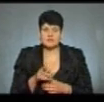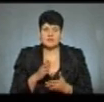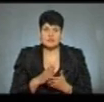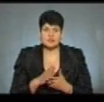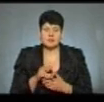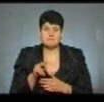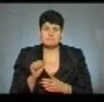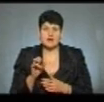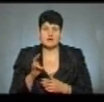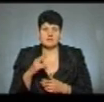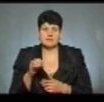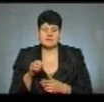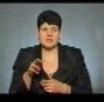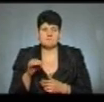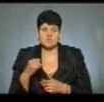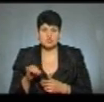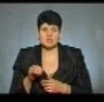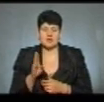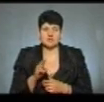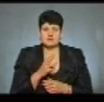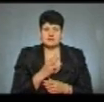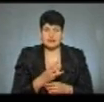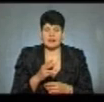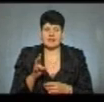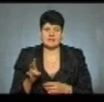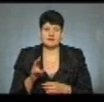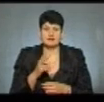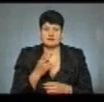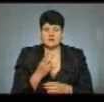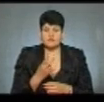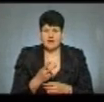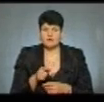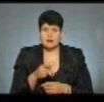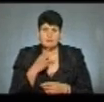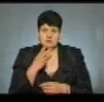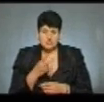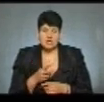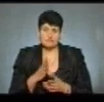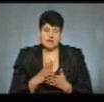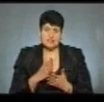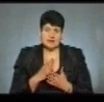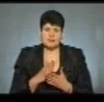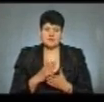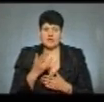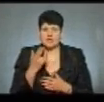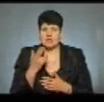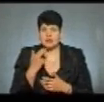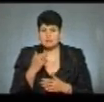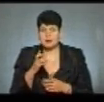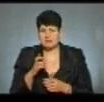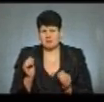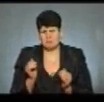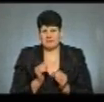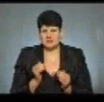як пандемічний, так і H3N2. Тобто ті, які передбачалися, такі вони і циркулюють грипи. А грип Б в меншій